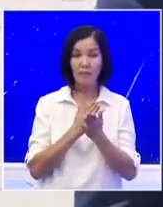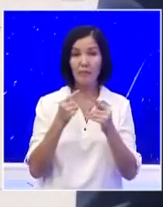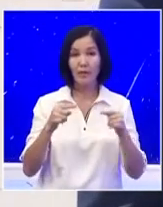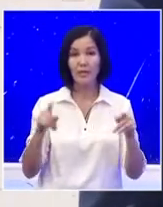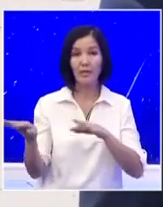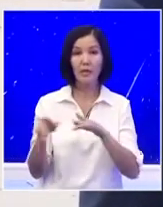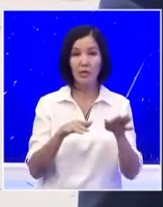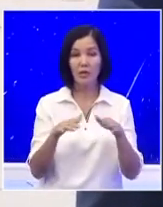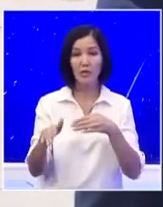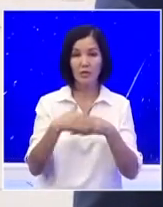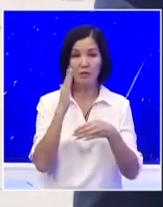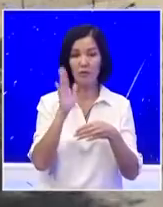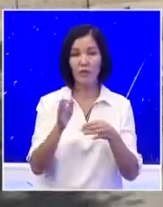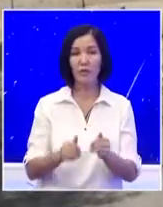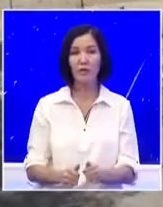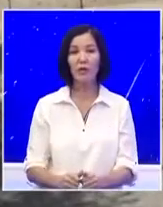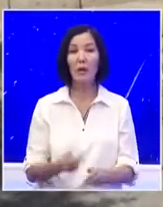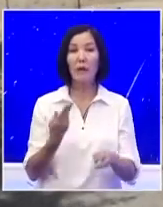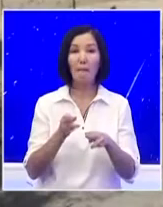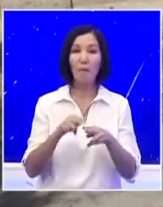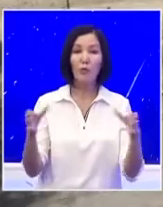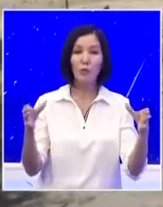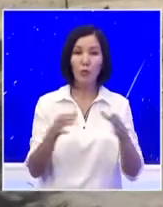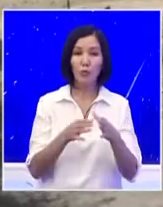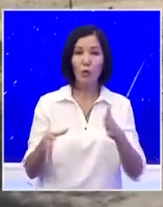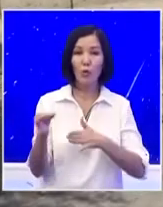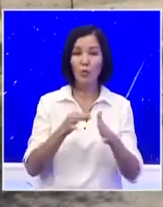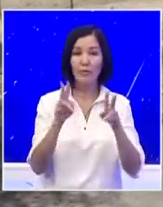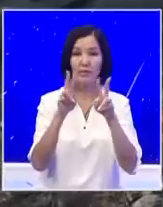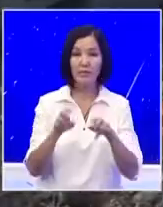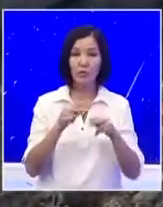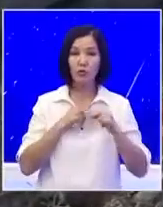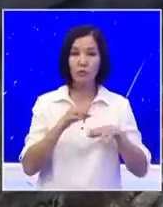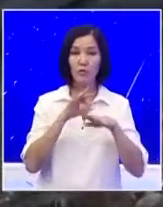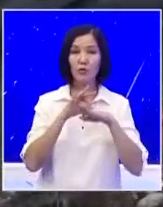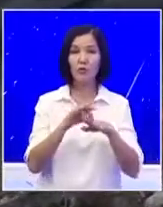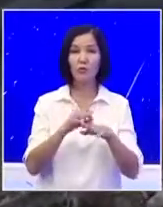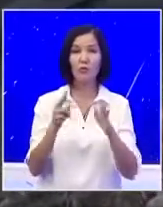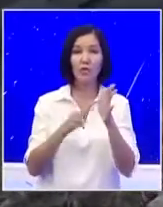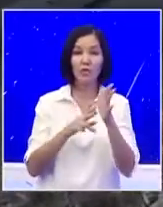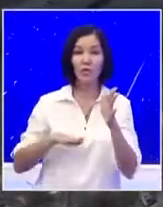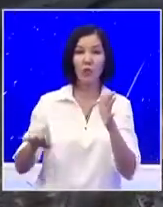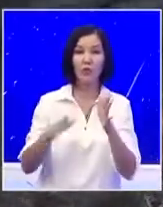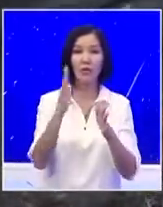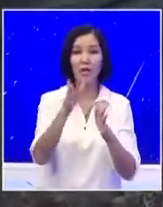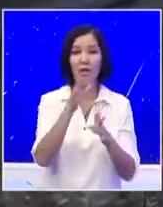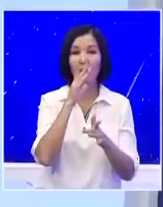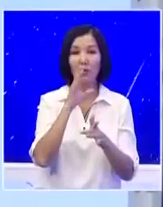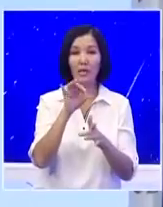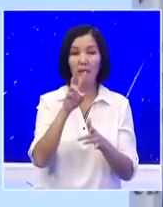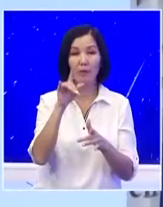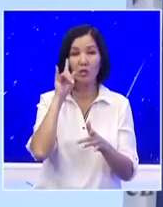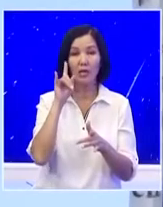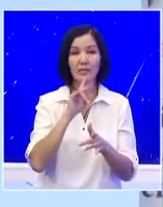шаралар қолданылатын заң шеңберінде. Бұл мониторинг тобының облыста тексеріс жұмыстарын жүргізген 7-ші ауданы. Алдағы уақытта Еңбекші